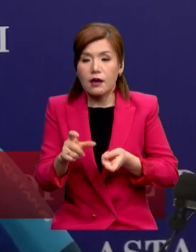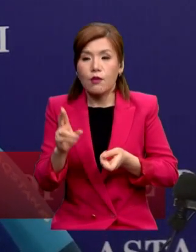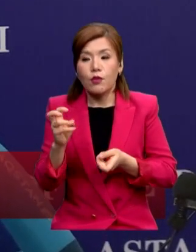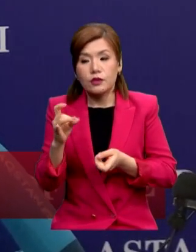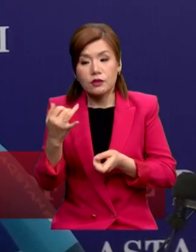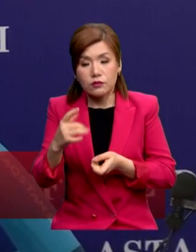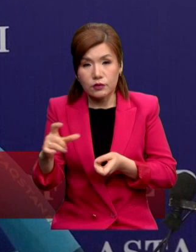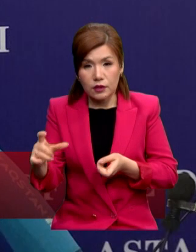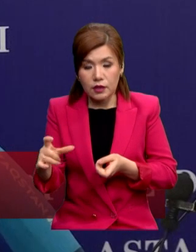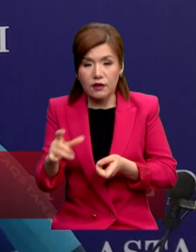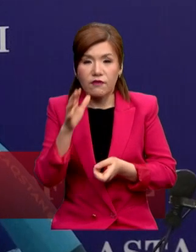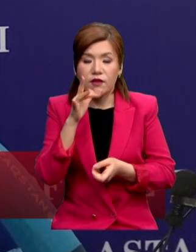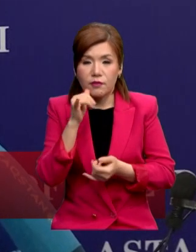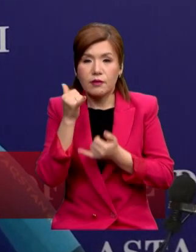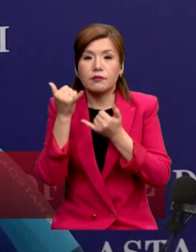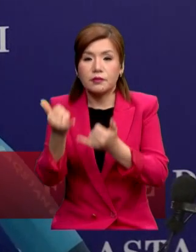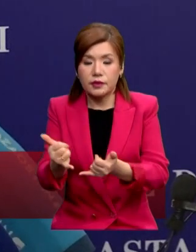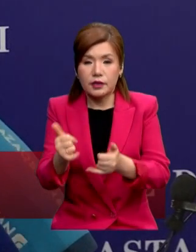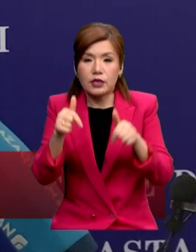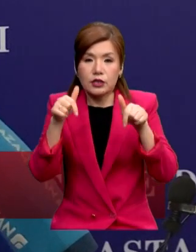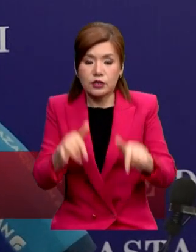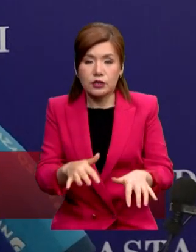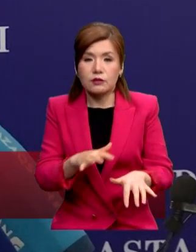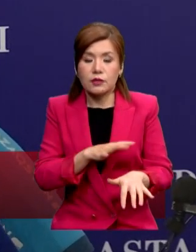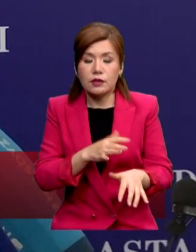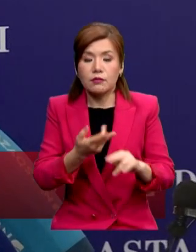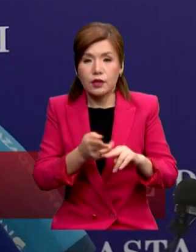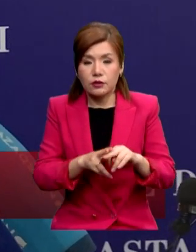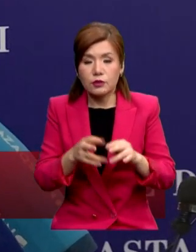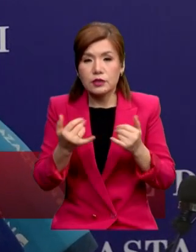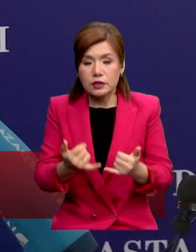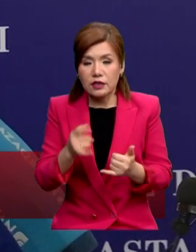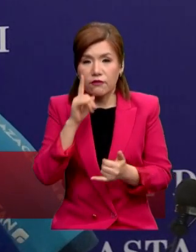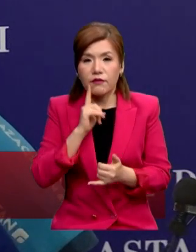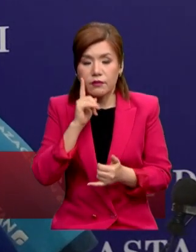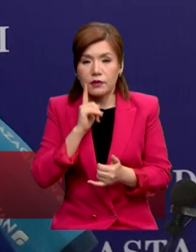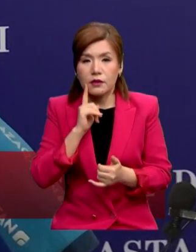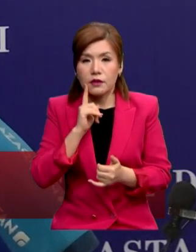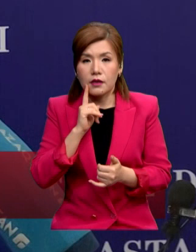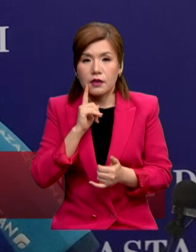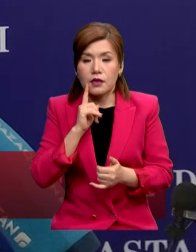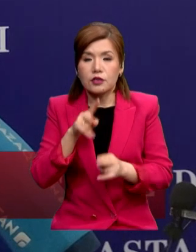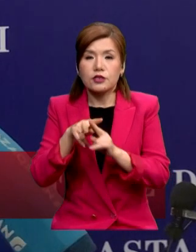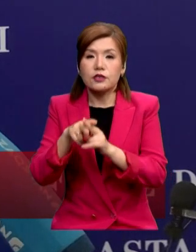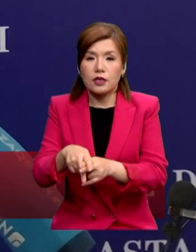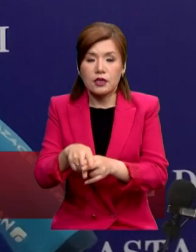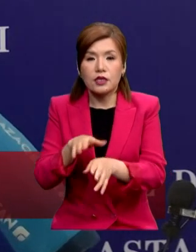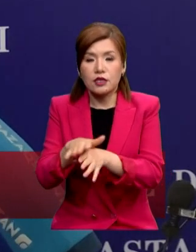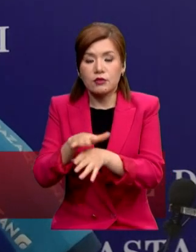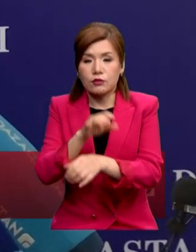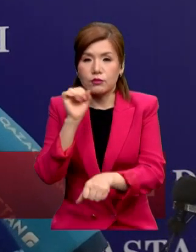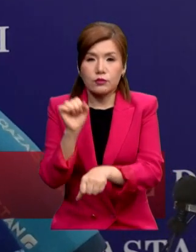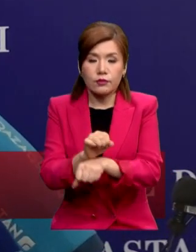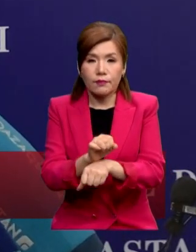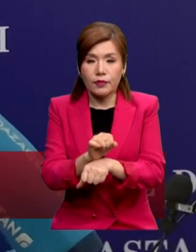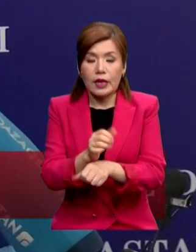борышкерге уақыт беру туралы шешім қабылданып, қазіргі таңда уақытша мәжбүр түрде орындау шаралары тоқтатылды.